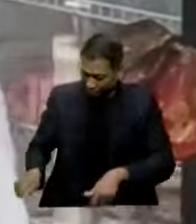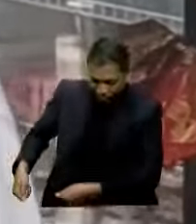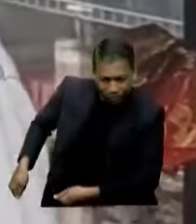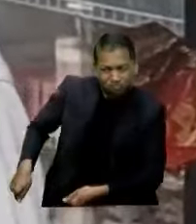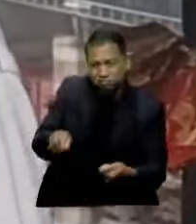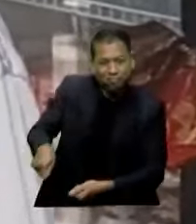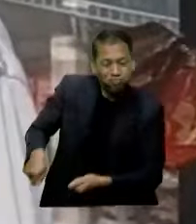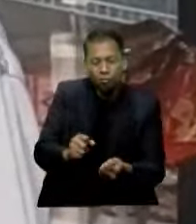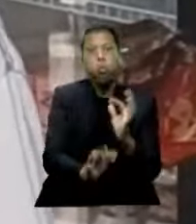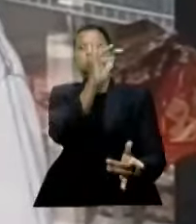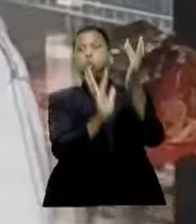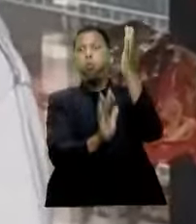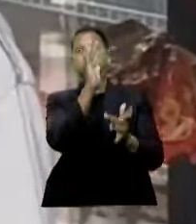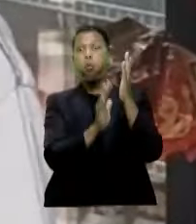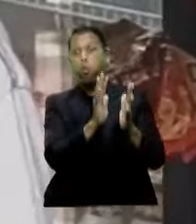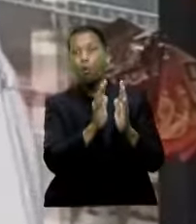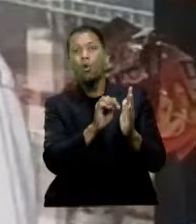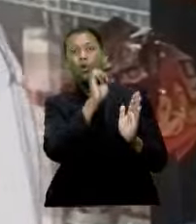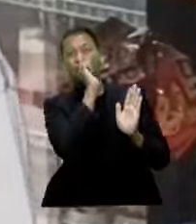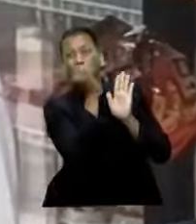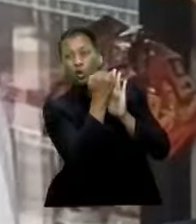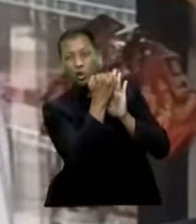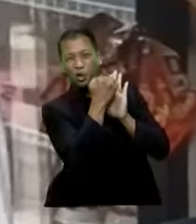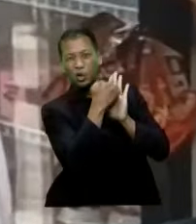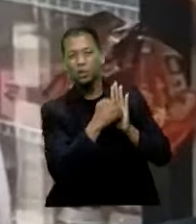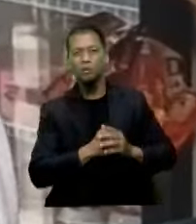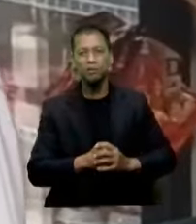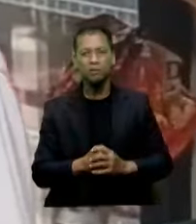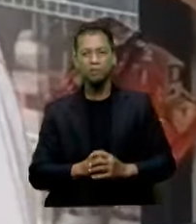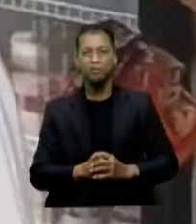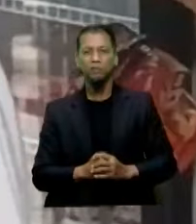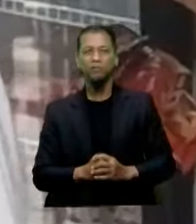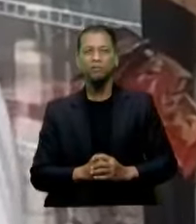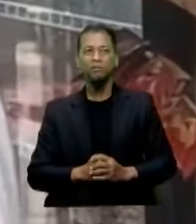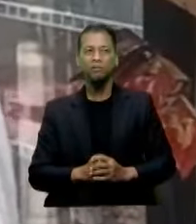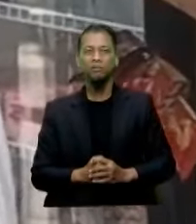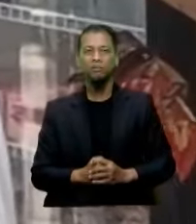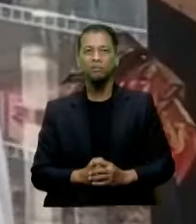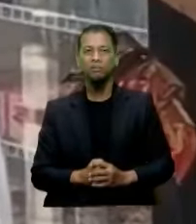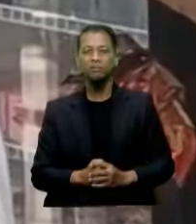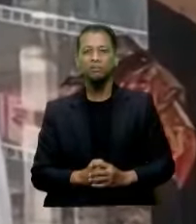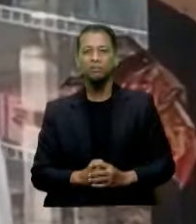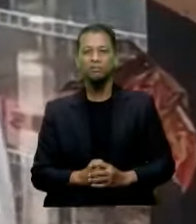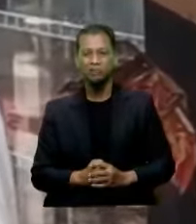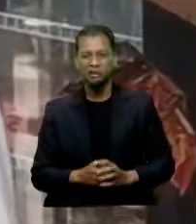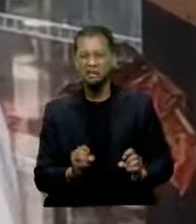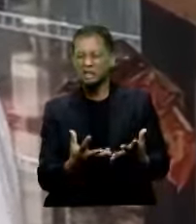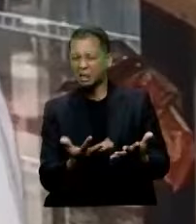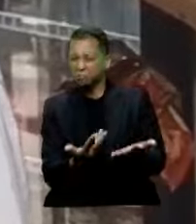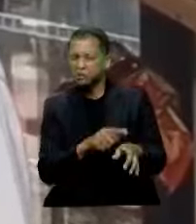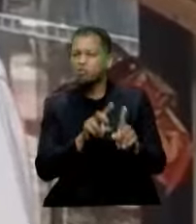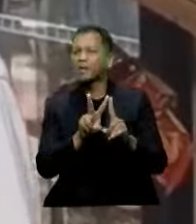gebrok-gebrok. Pak Haji saya bangunin, udah segitu aja. Pak Haji langsung keluar. Kejadiannya kapan, Pak? Jam 12 lewatan. Semalam?